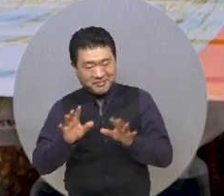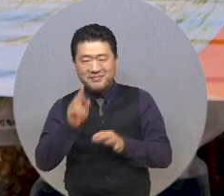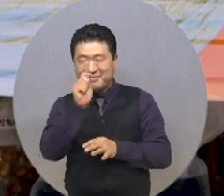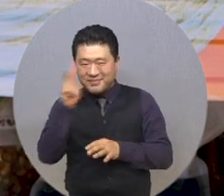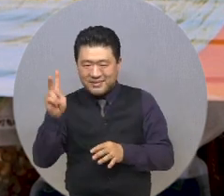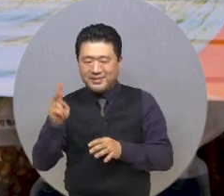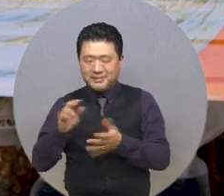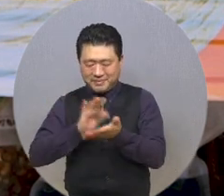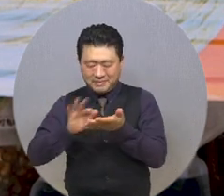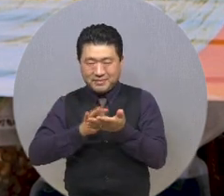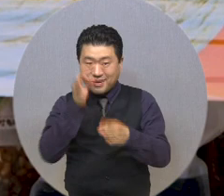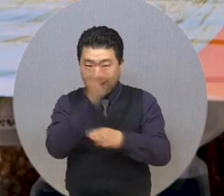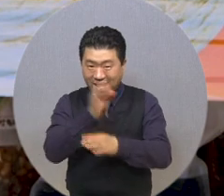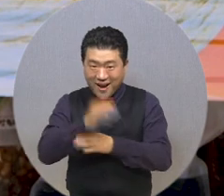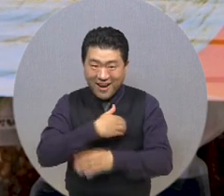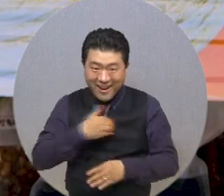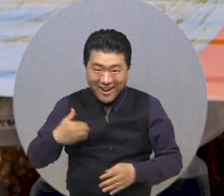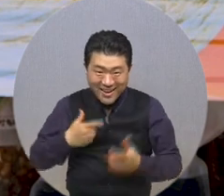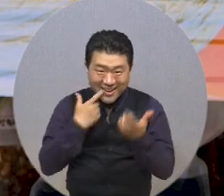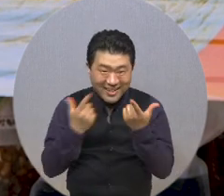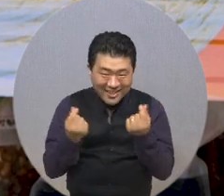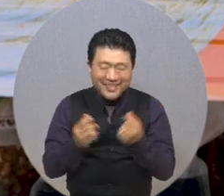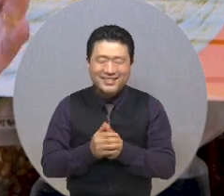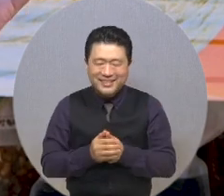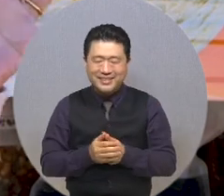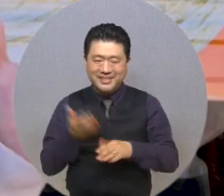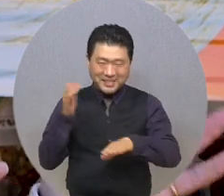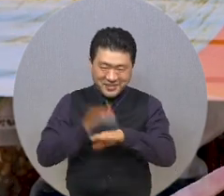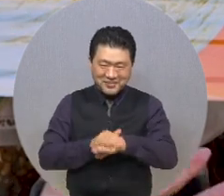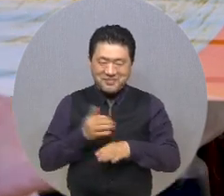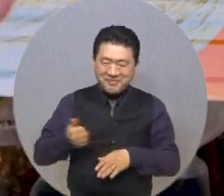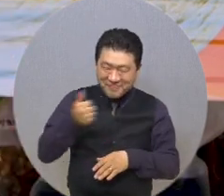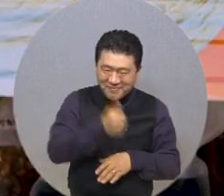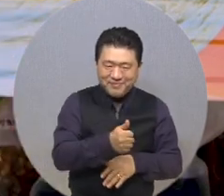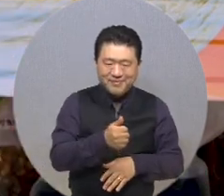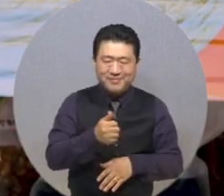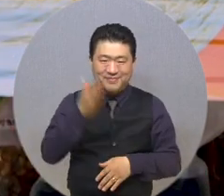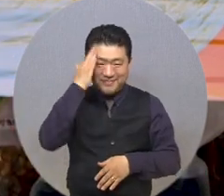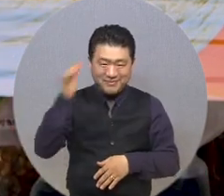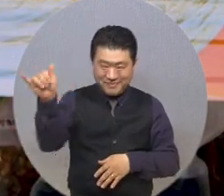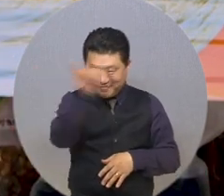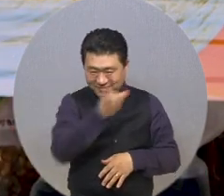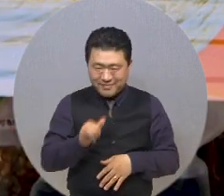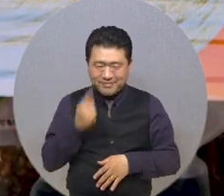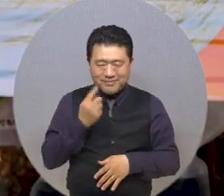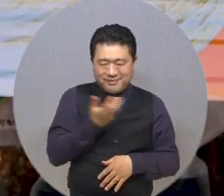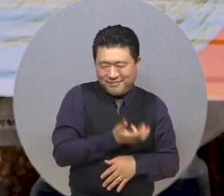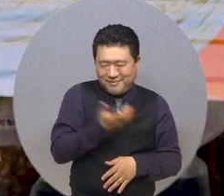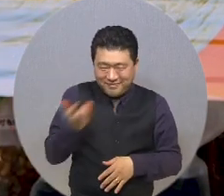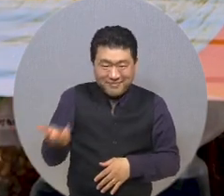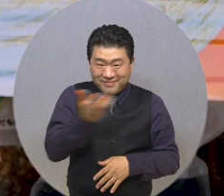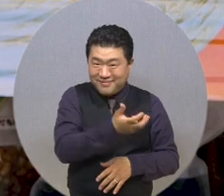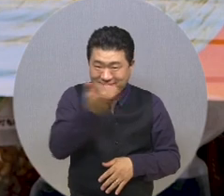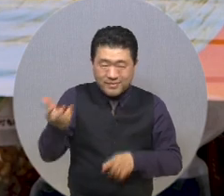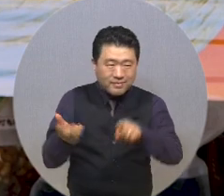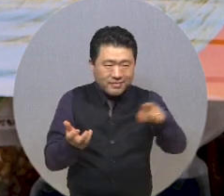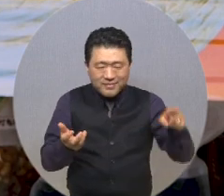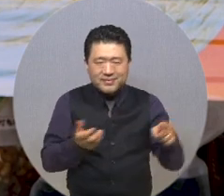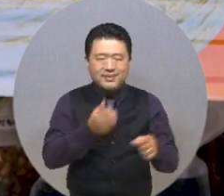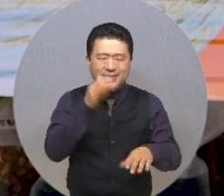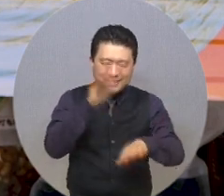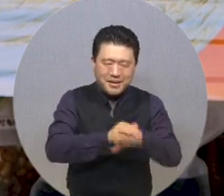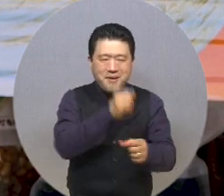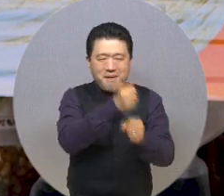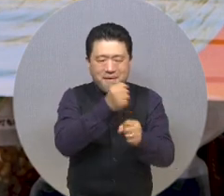SNS로 사실 수 있다는 거 다 알고 계시죠? 그래서 저희가 직접 이렇게 전국을 돌아다니면서 우리 생산자분들께서